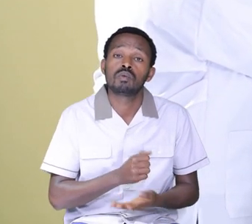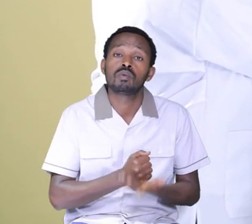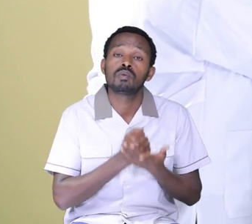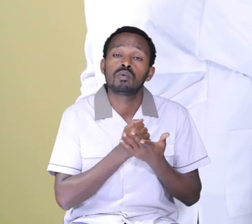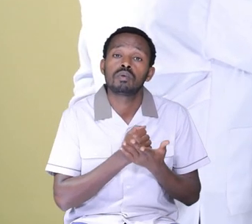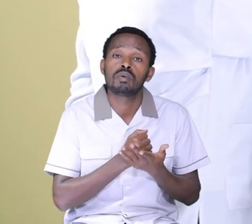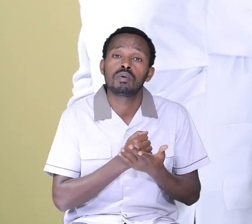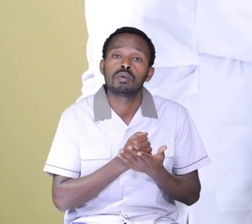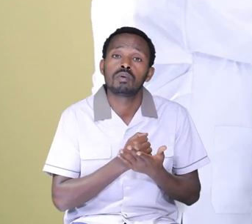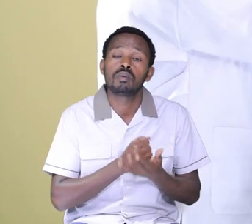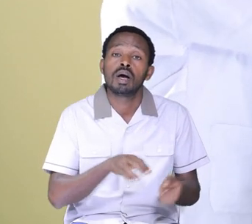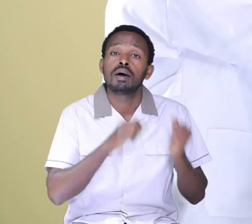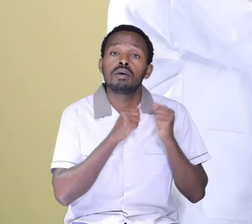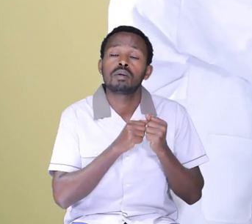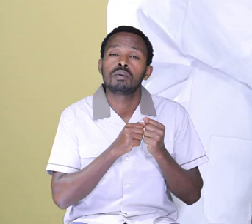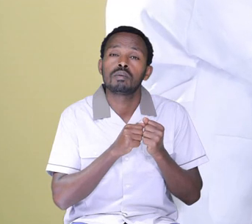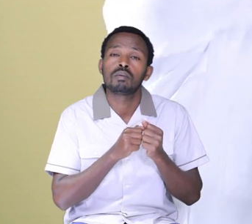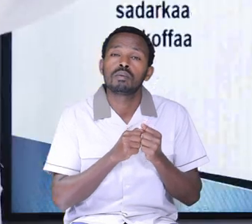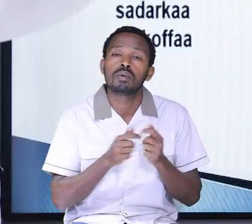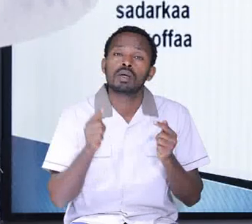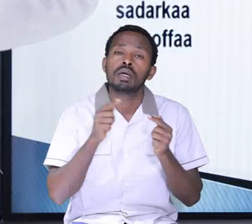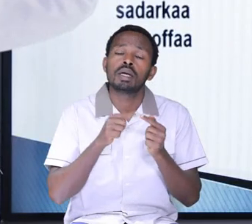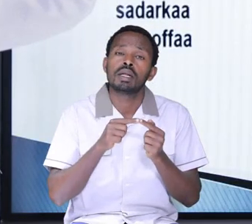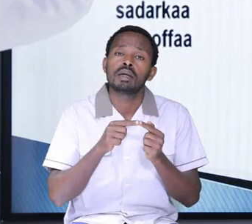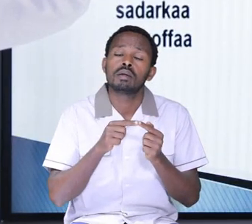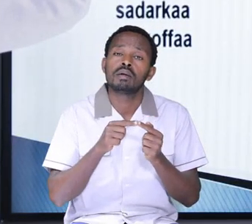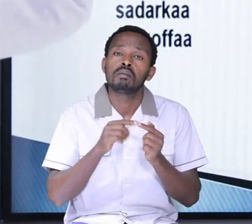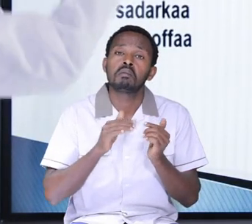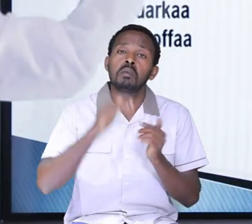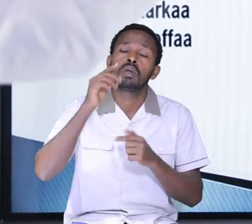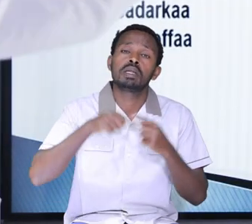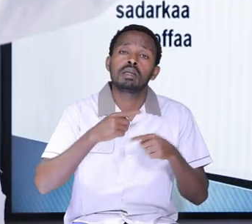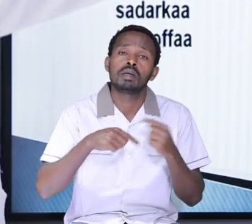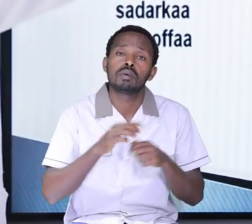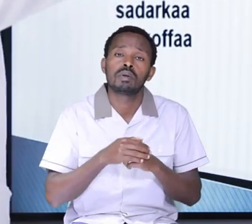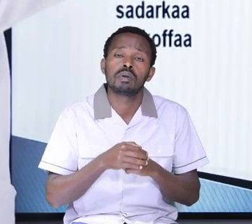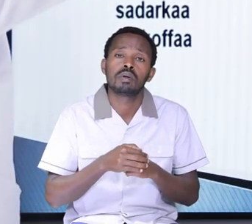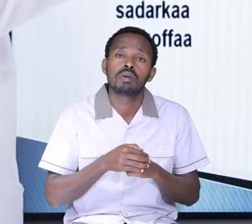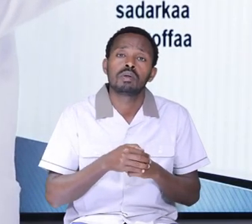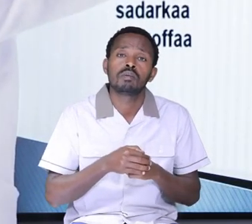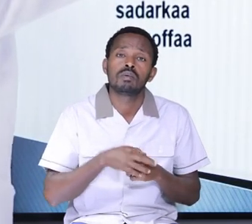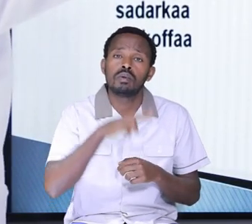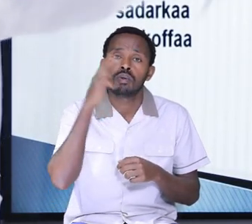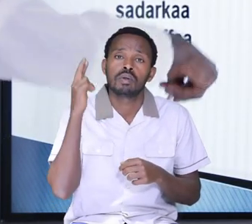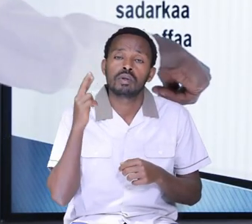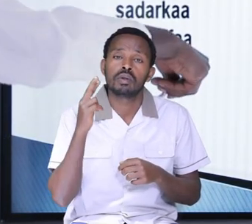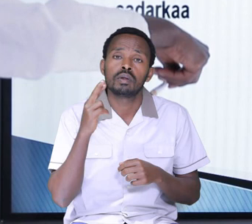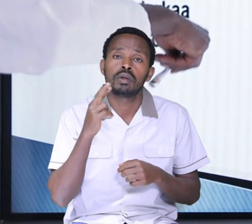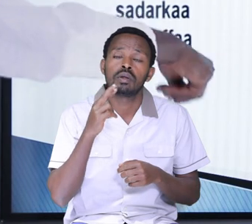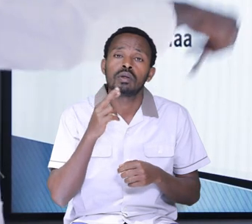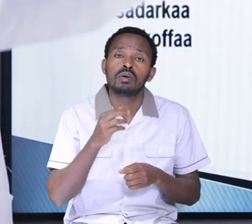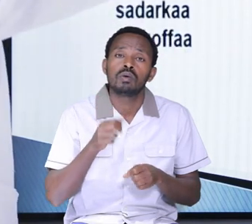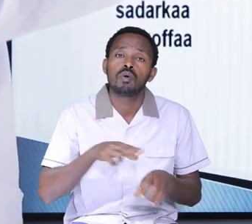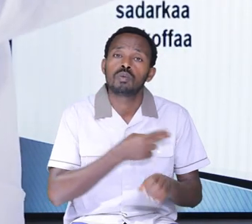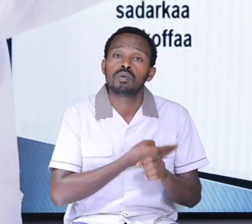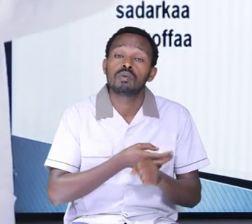jirtuuf ba'aan kun garamitti deemaa? Gara olitti deema jechuudha. Sababni isaa yoo asirraan humna sochooftuu gad irratti dalageessine